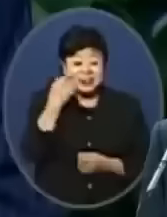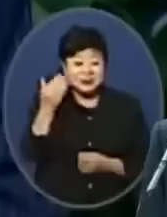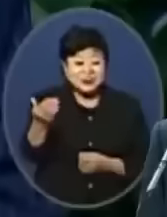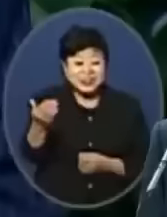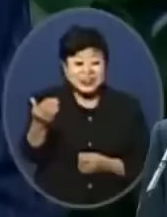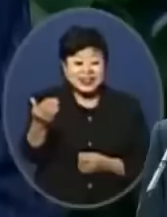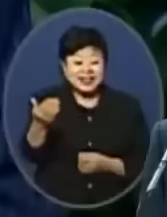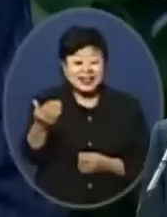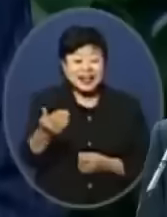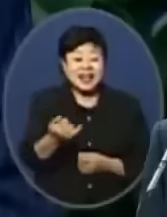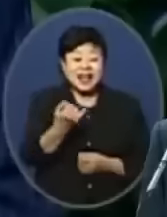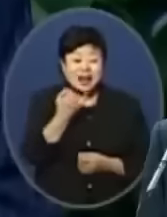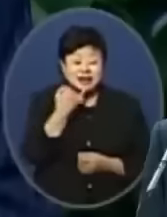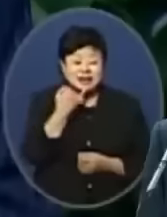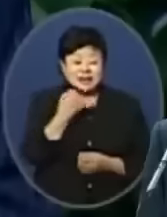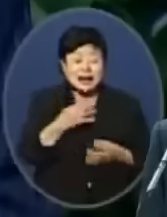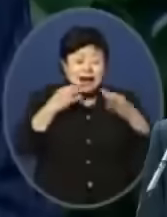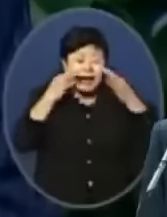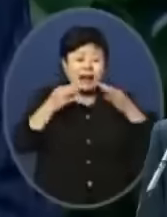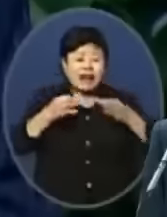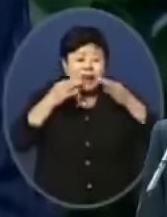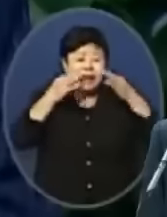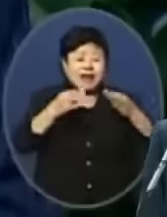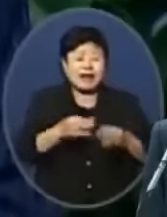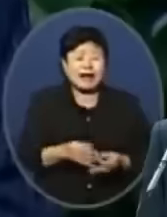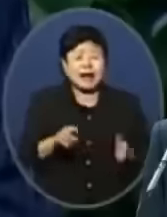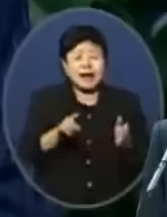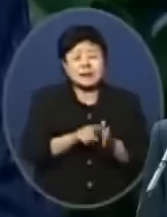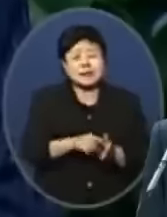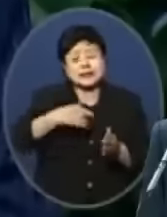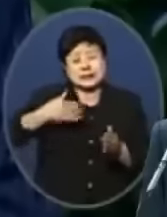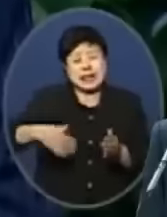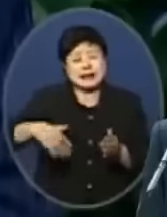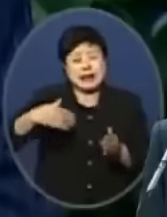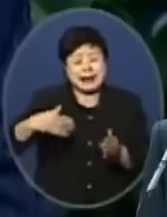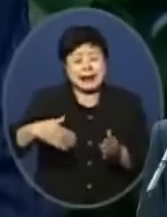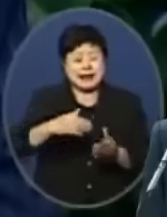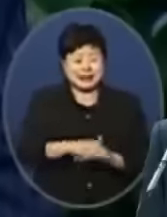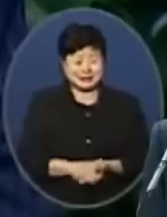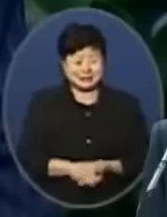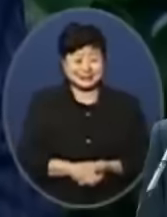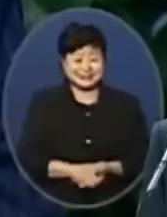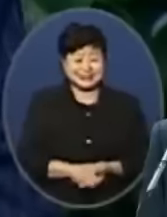그러니까 괜찮으려고 애를 쓰는데 아이고 안 믿어지네.